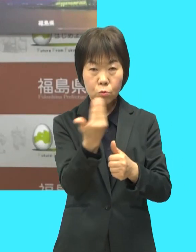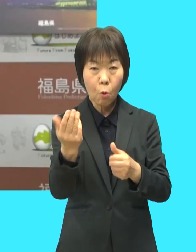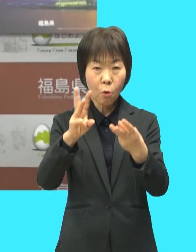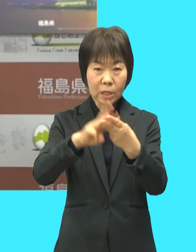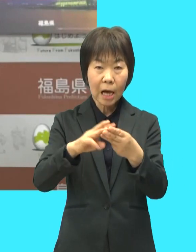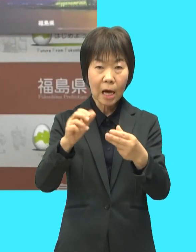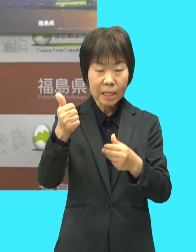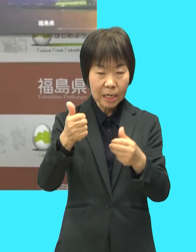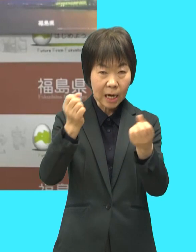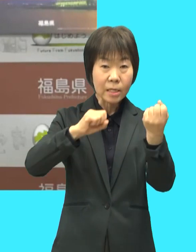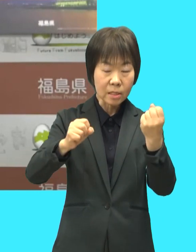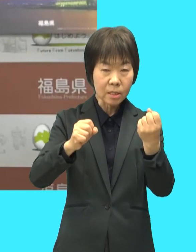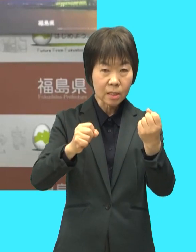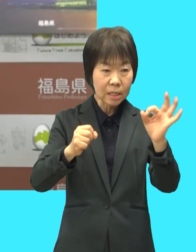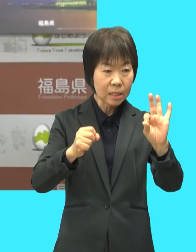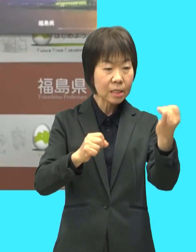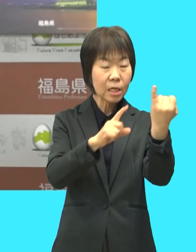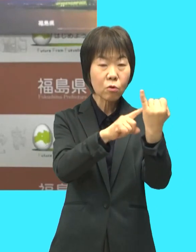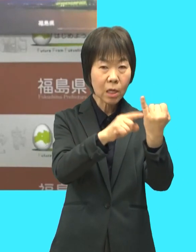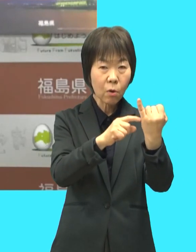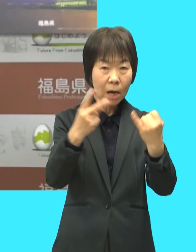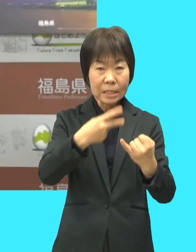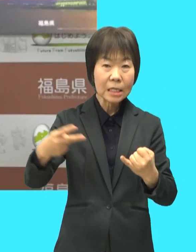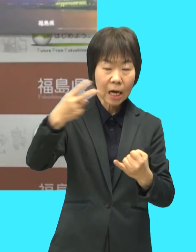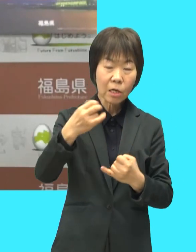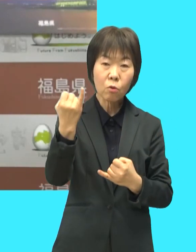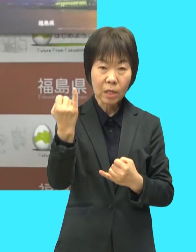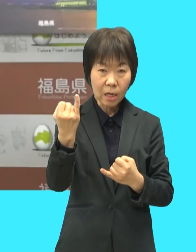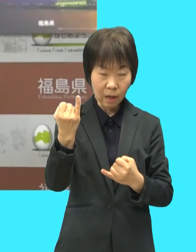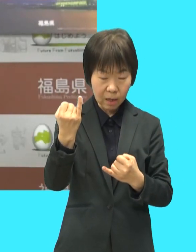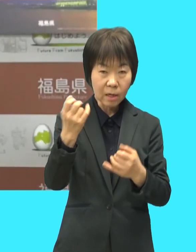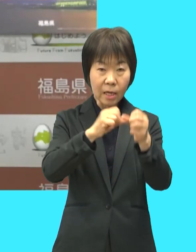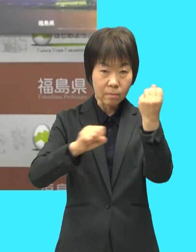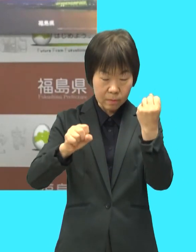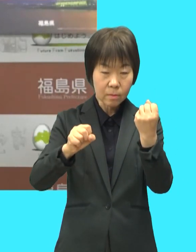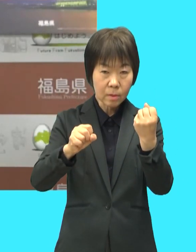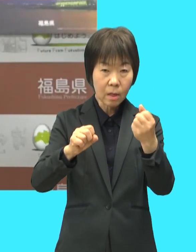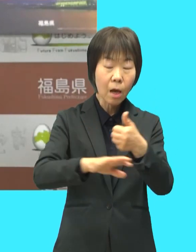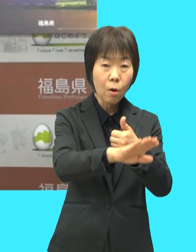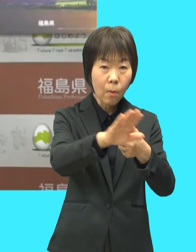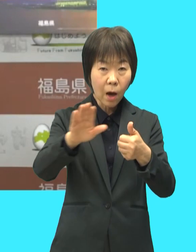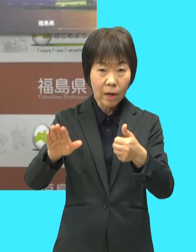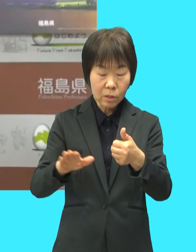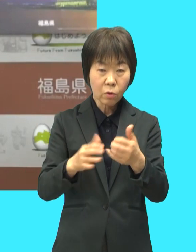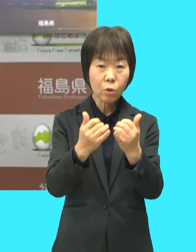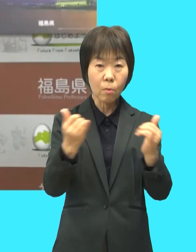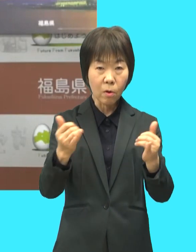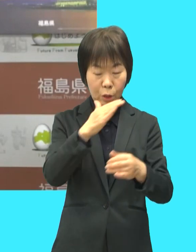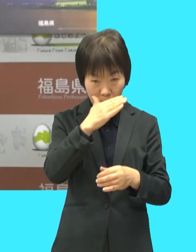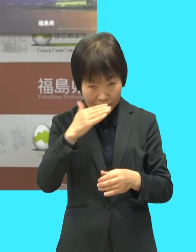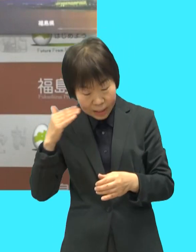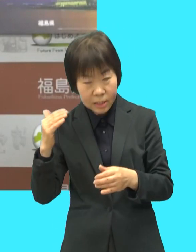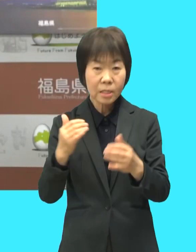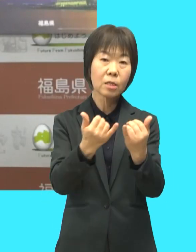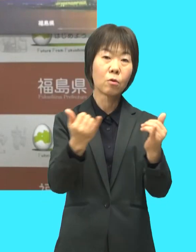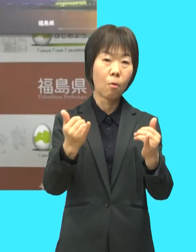。古関金子さん、二階堂ふみさんが、またその周りの俳優さんたちも素晴らしいメンバーばかりです